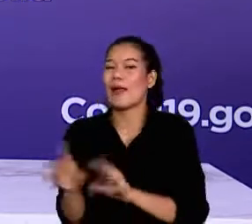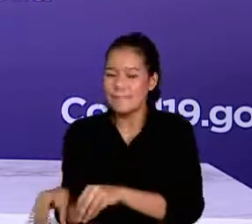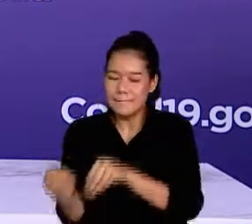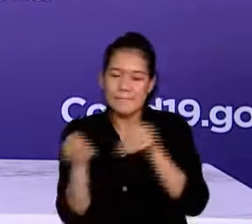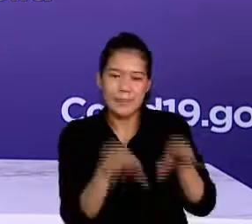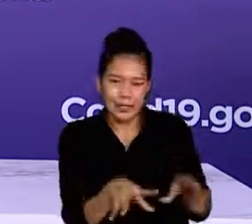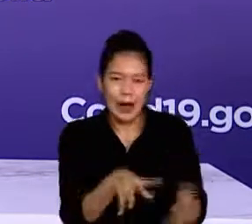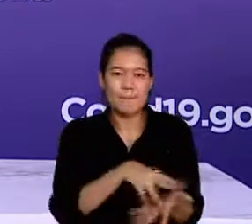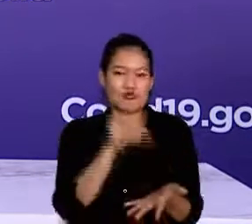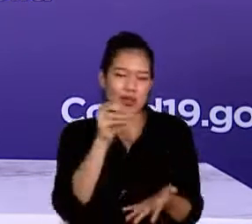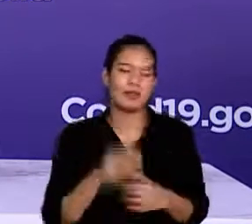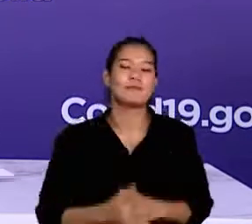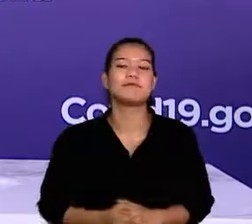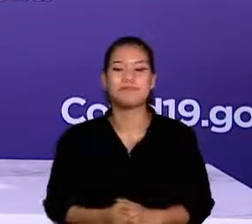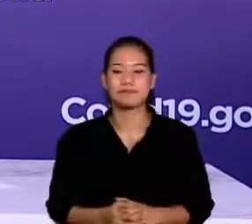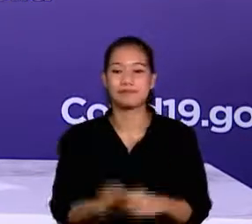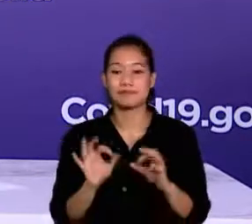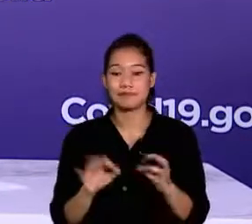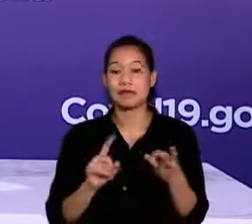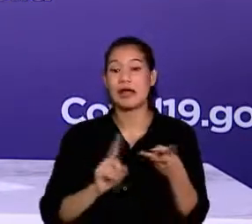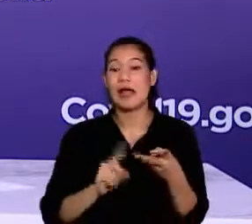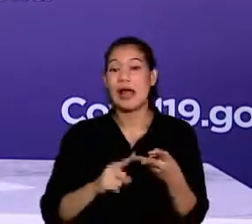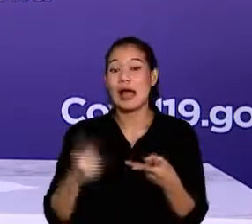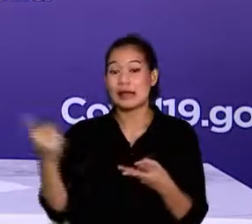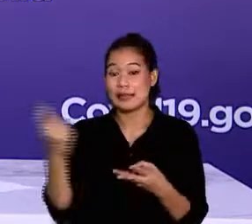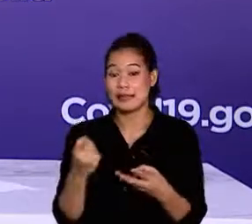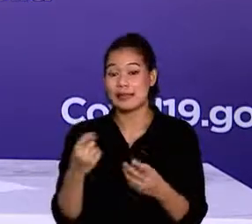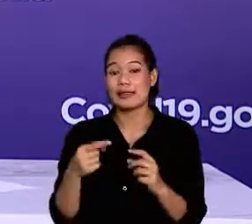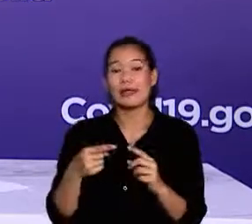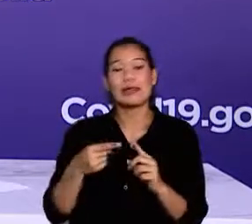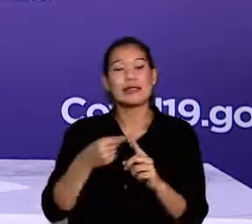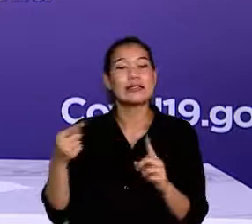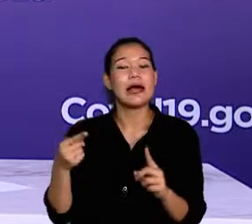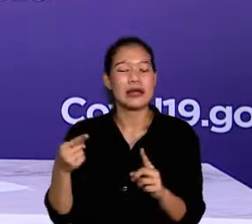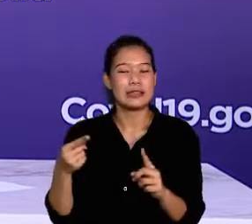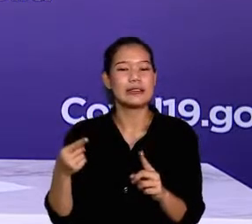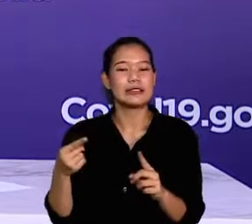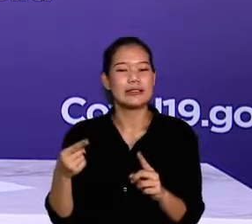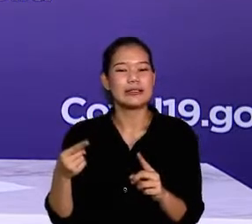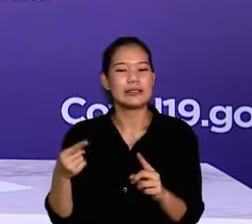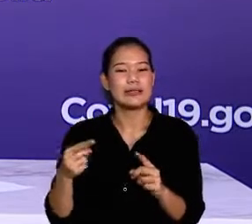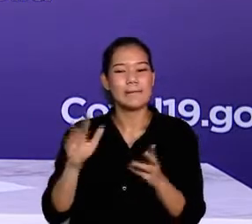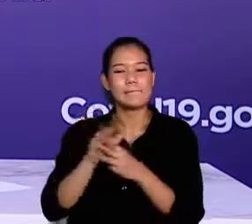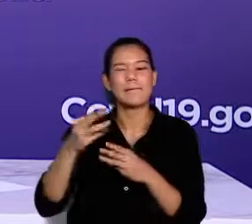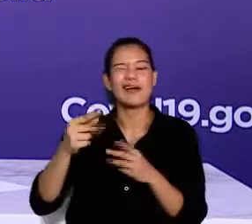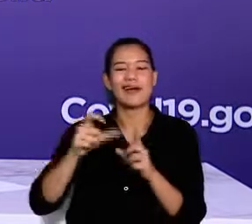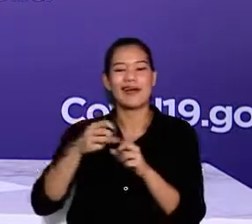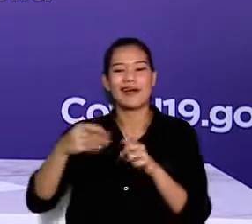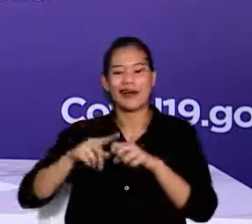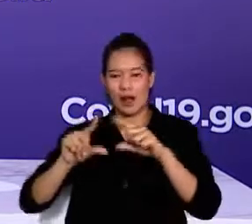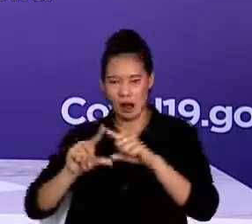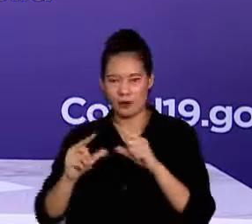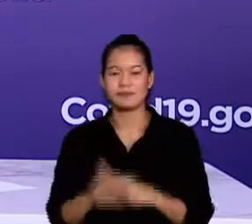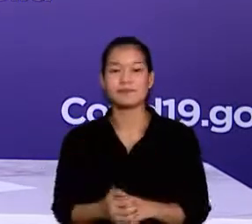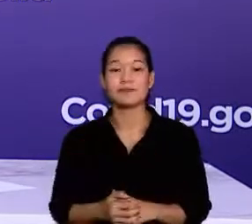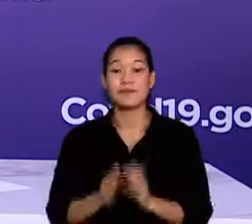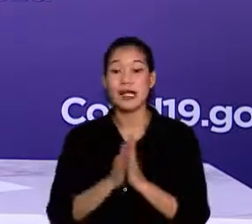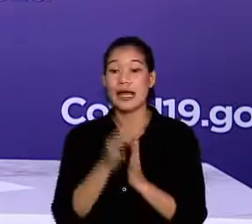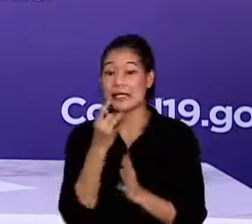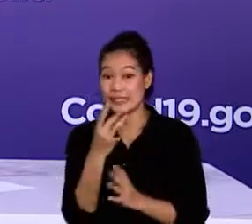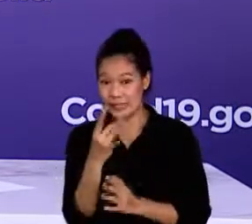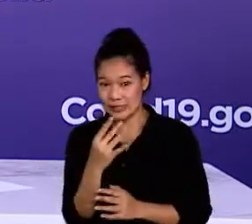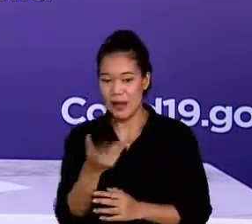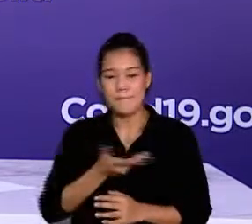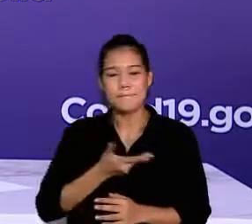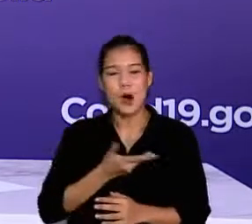terima kasih Hai pertanyaan terakhir Prof dari Titin gernon dan insya merdeka.com izin